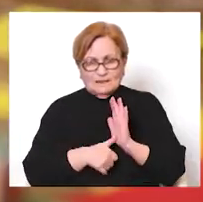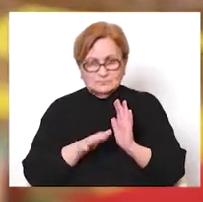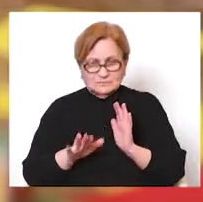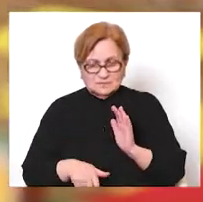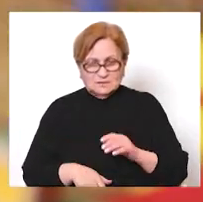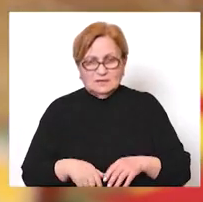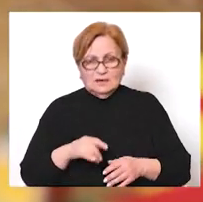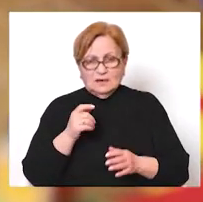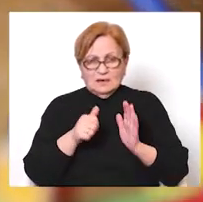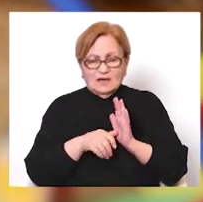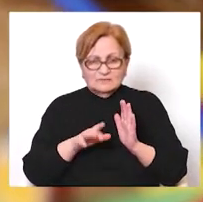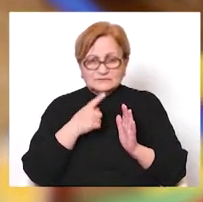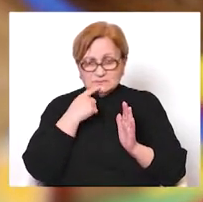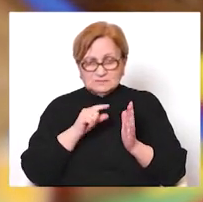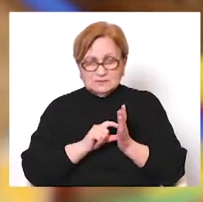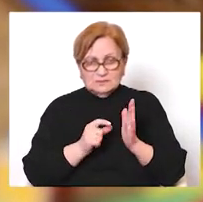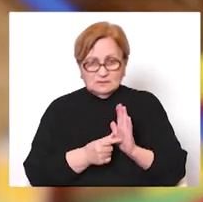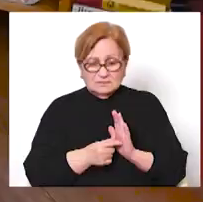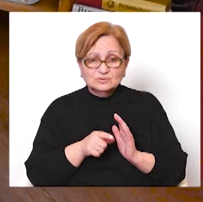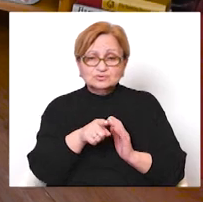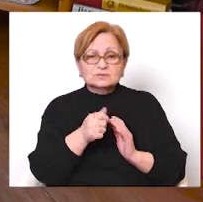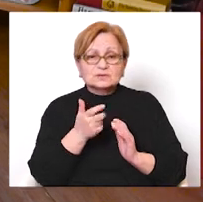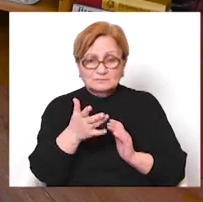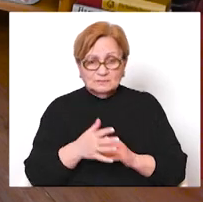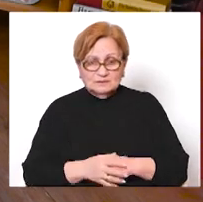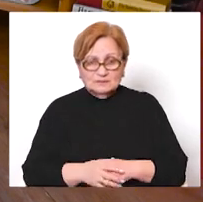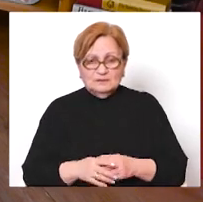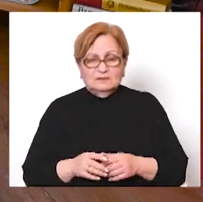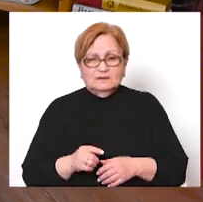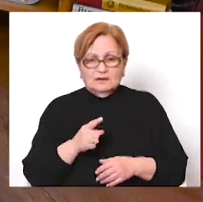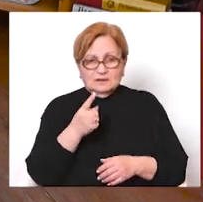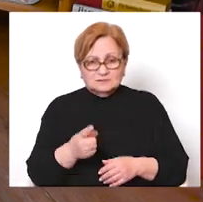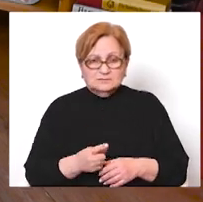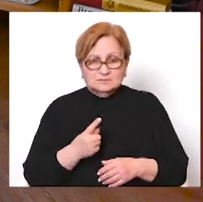რამე შევაკრავ, ამიტომ კიდე უნდა აბა შენ 1